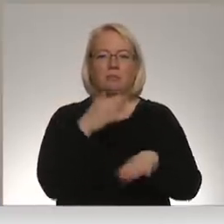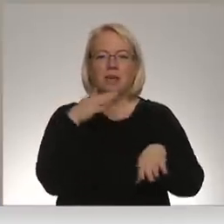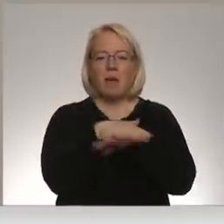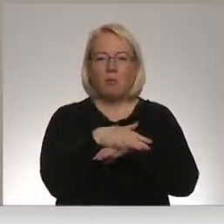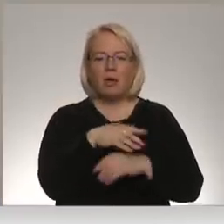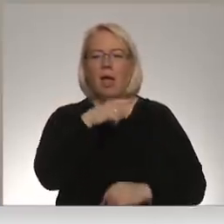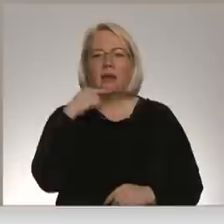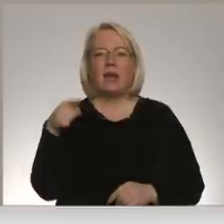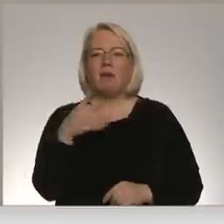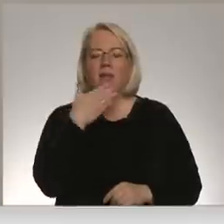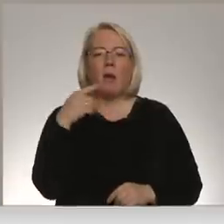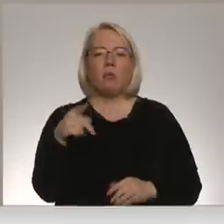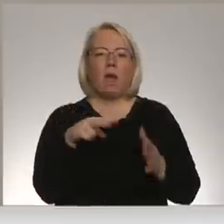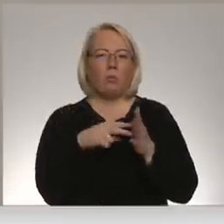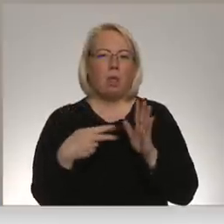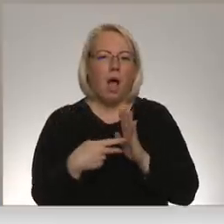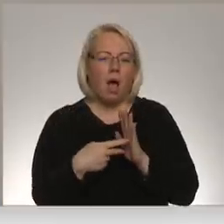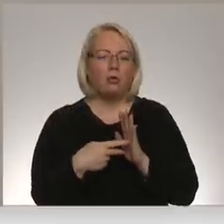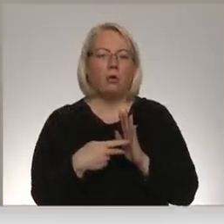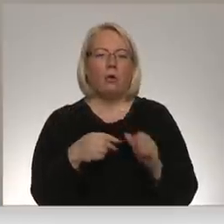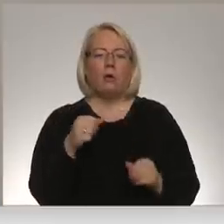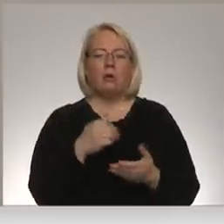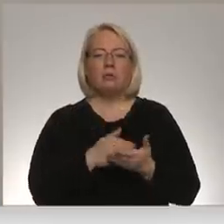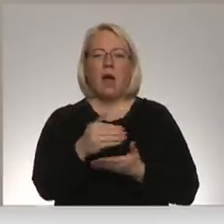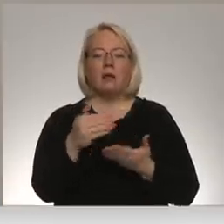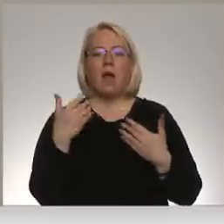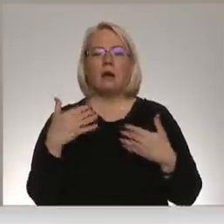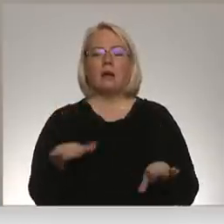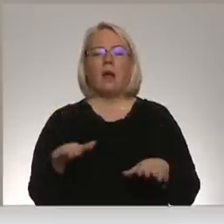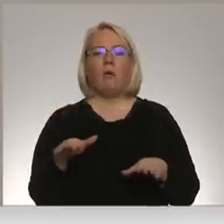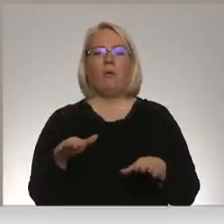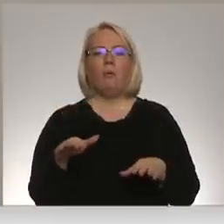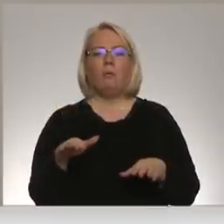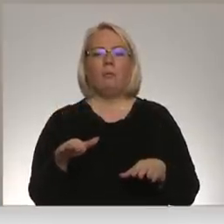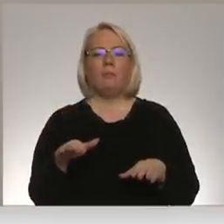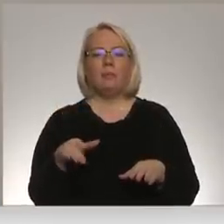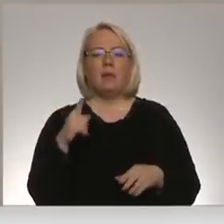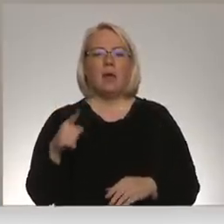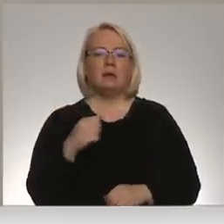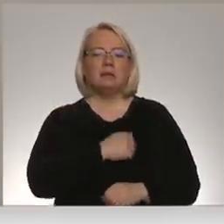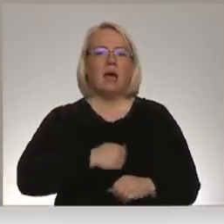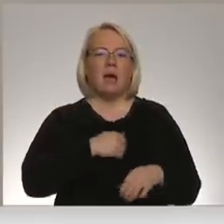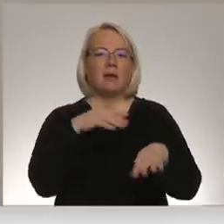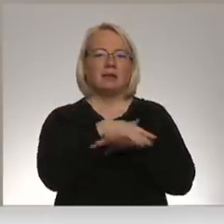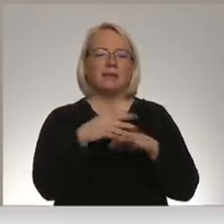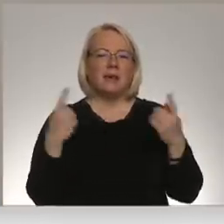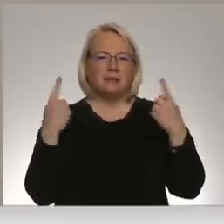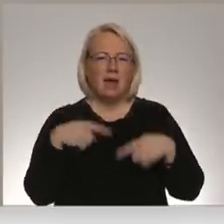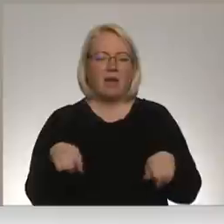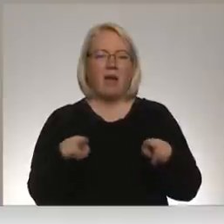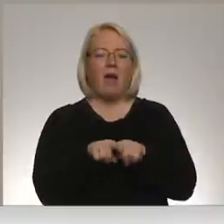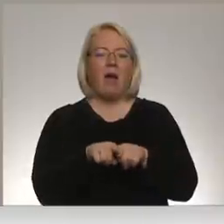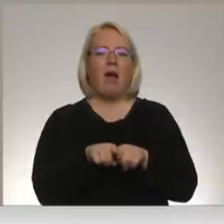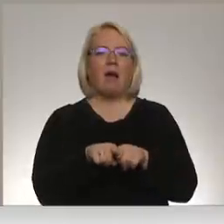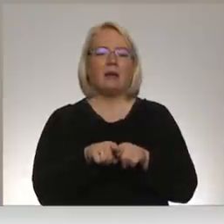Krievija nav tādu plānu, tālāk jau šīs te agresijas laikā arī tie